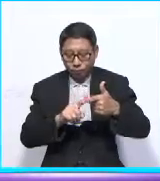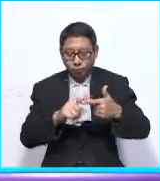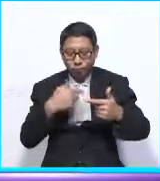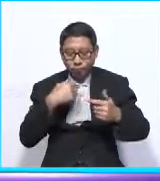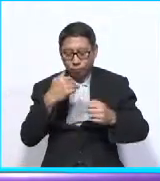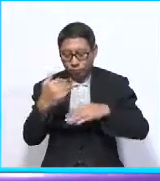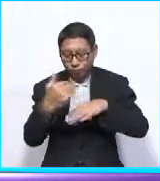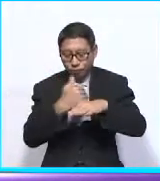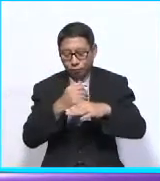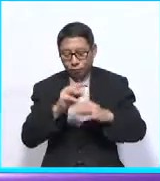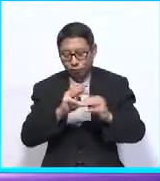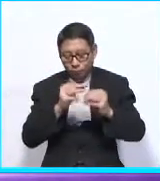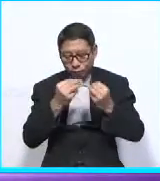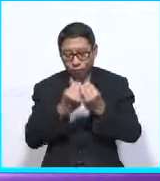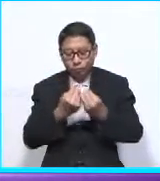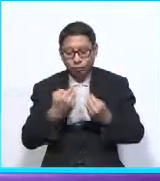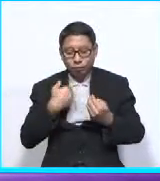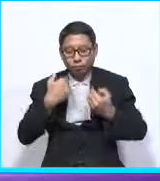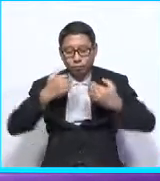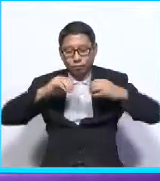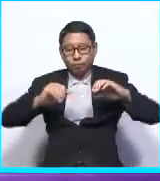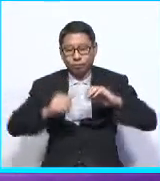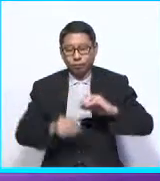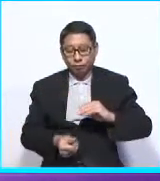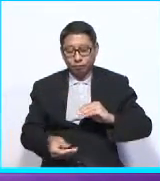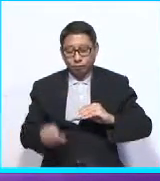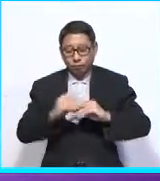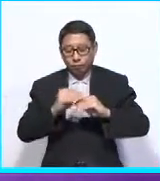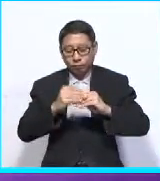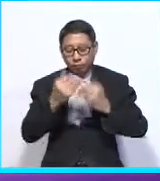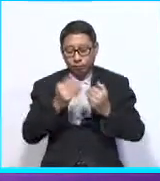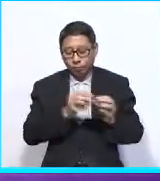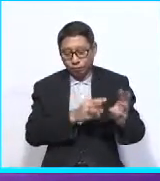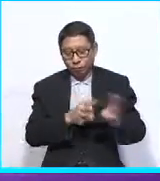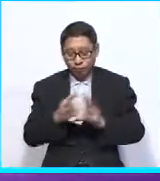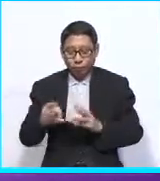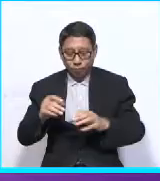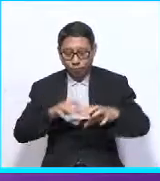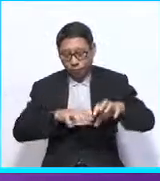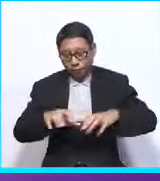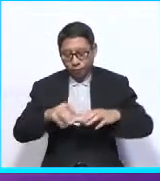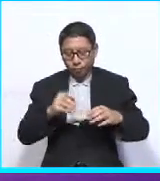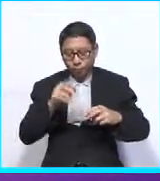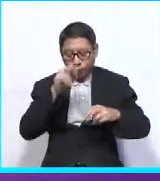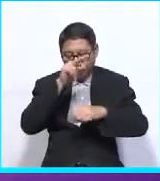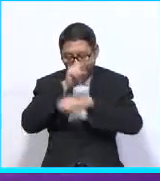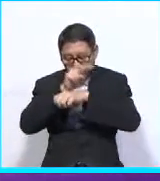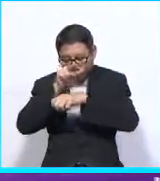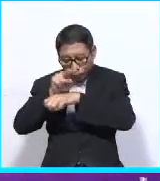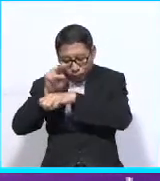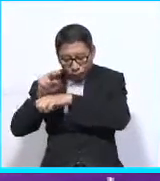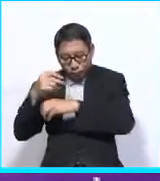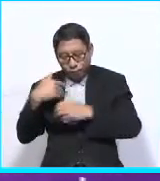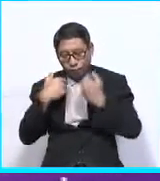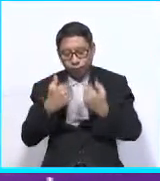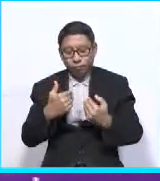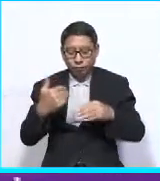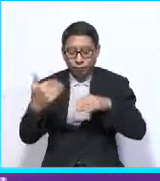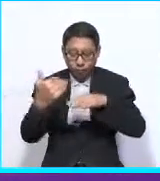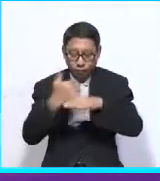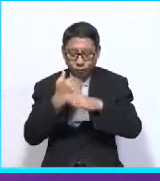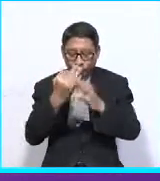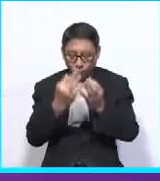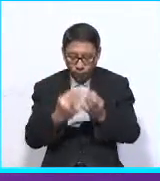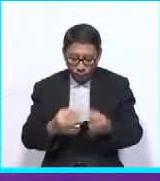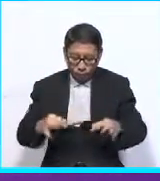นนในหมู่บ้านเนี่ยนะคะทางรัฐบาลก็เพิ่มมาตรการเข้มงวดมากยิ่งขึ้นก็คือจัดเจ้าหน้าที่ไปเฝ้าระวังแต่ในส่วนของเส้นท